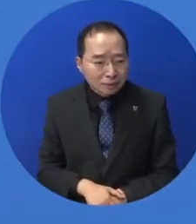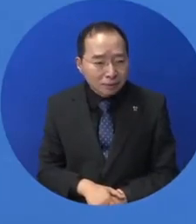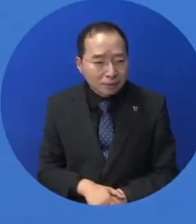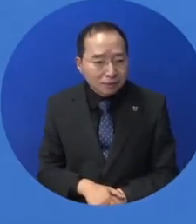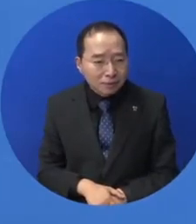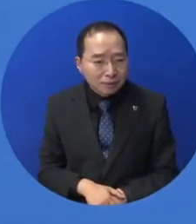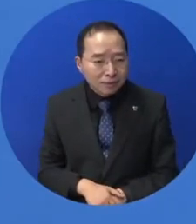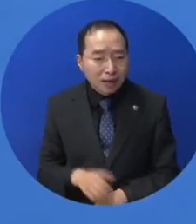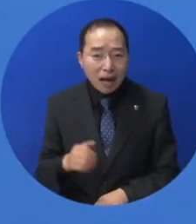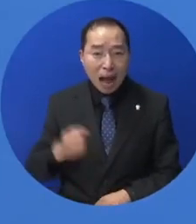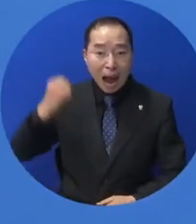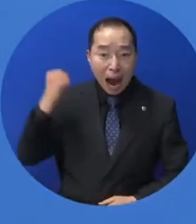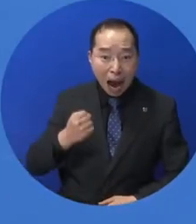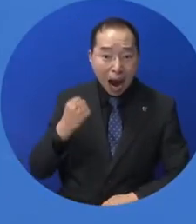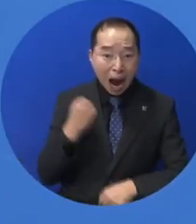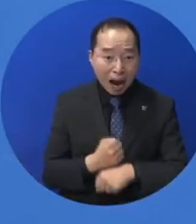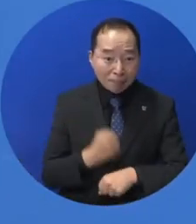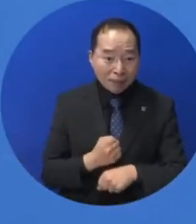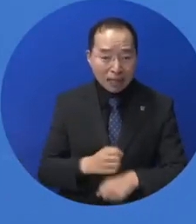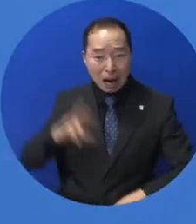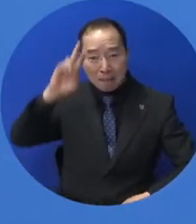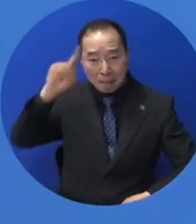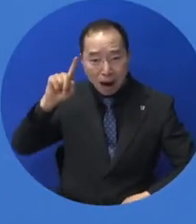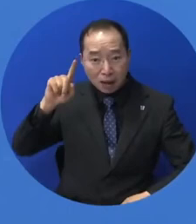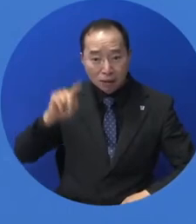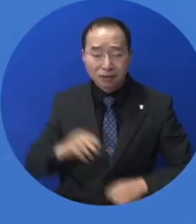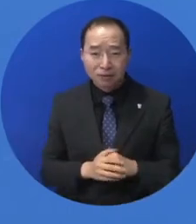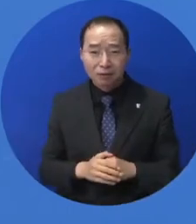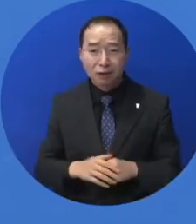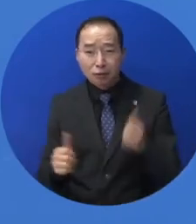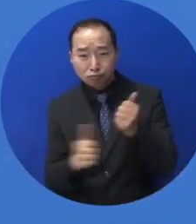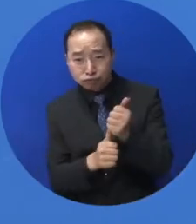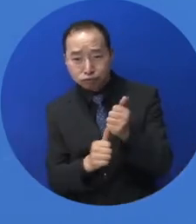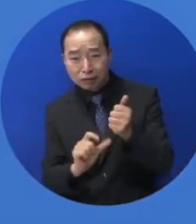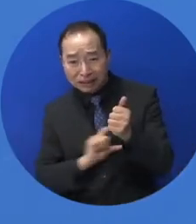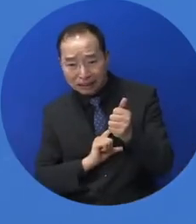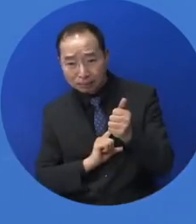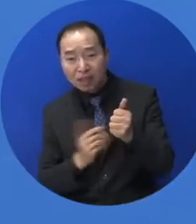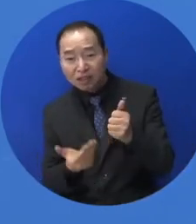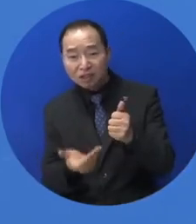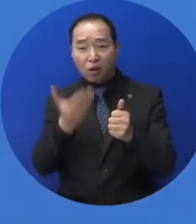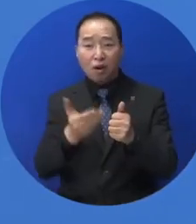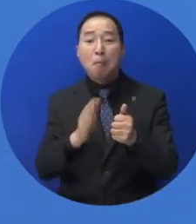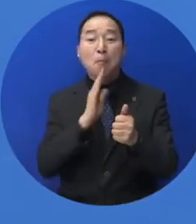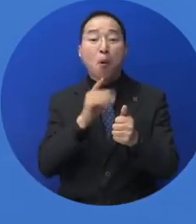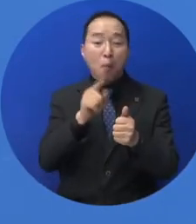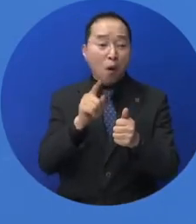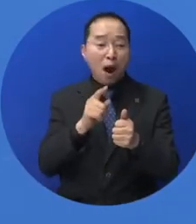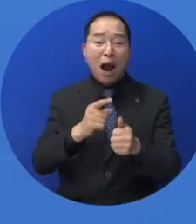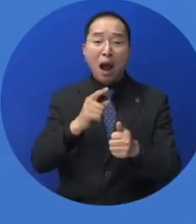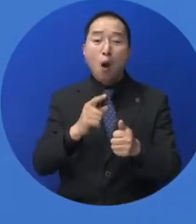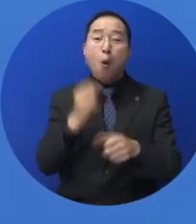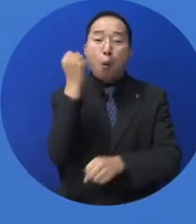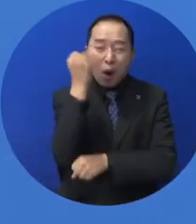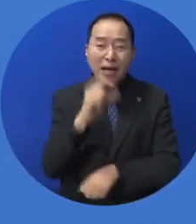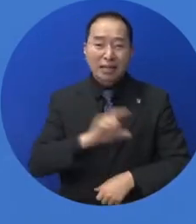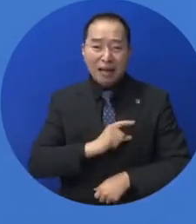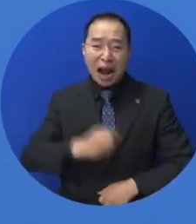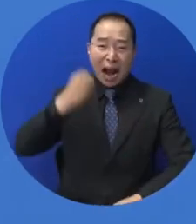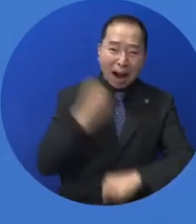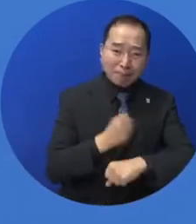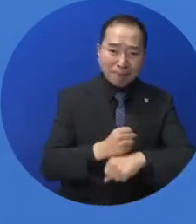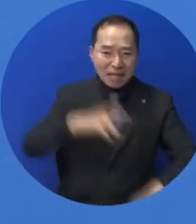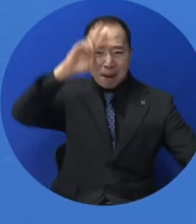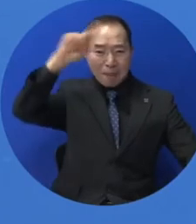이 부캐가 있기 전에 본캐가 있지 않습니까? 본캐는 합니다 박입니다. 추진력.